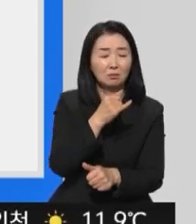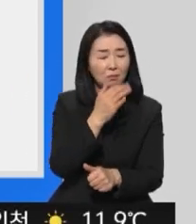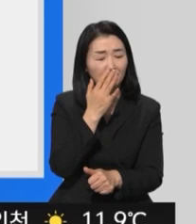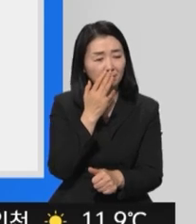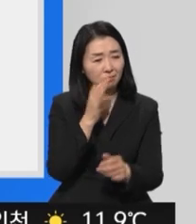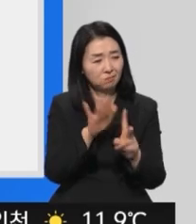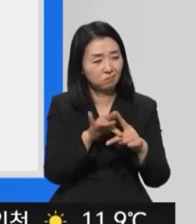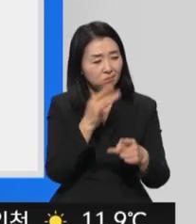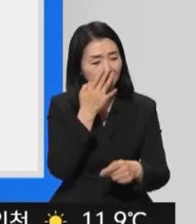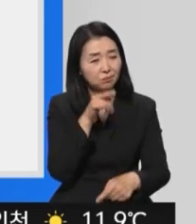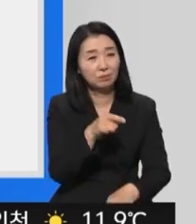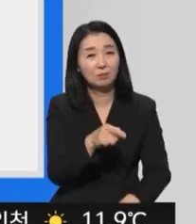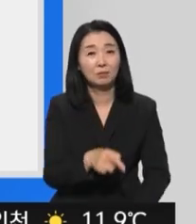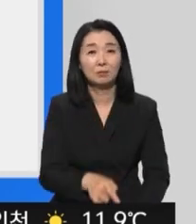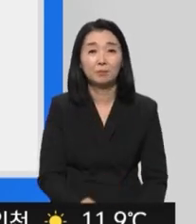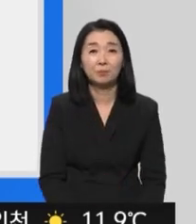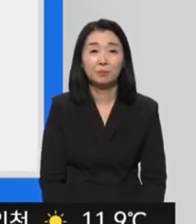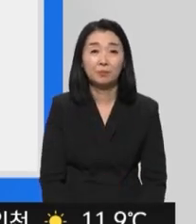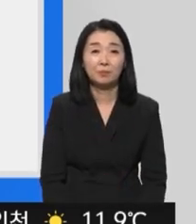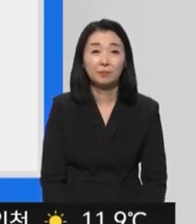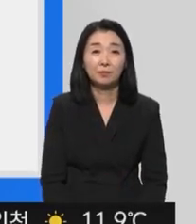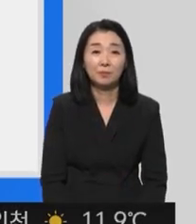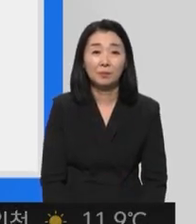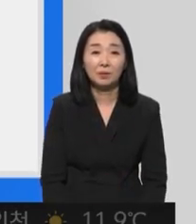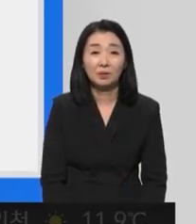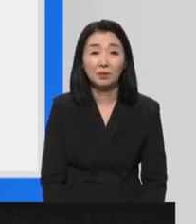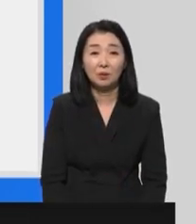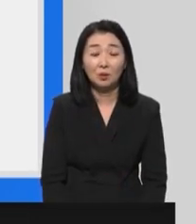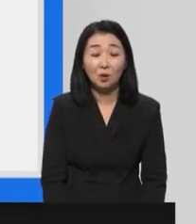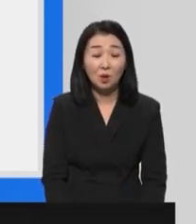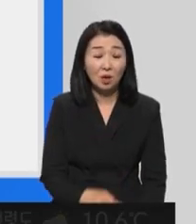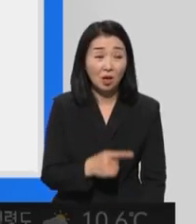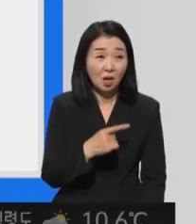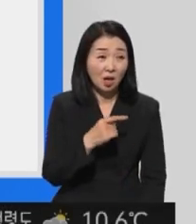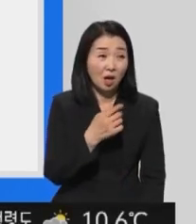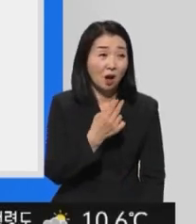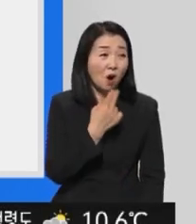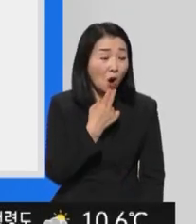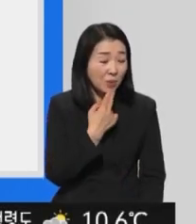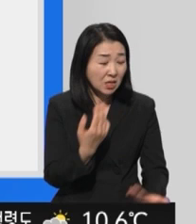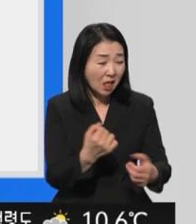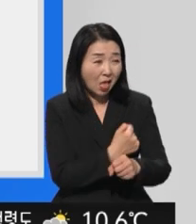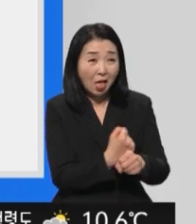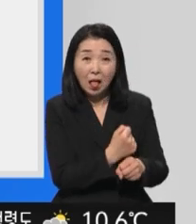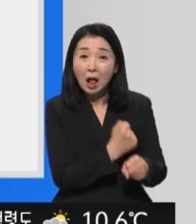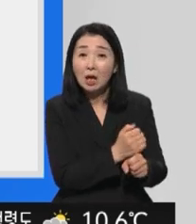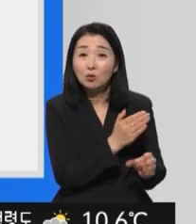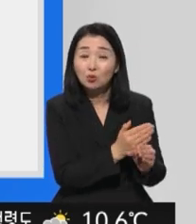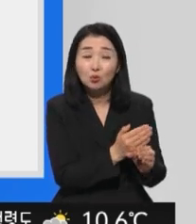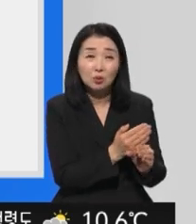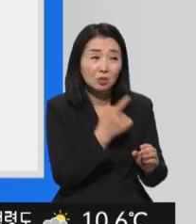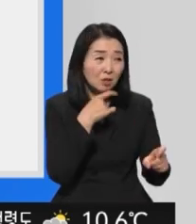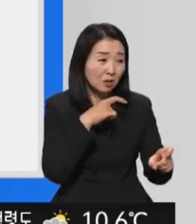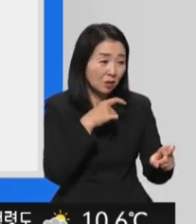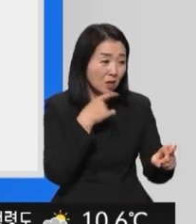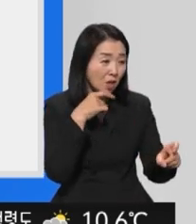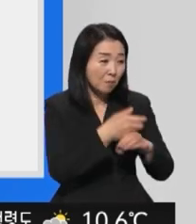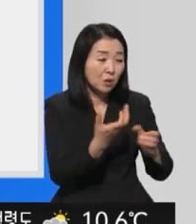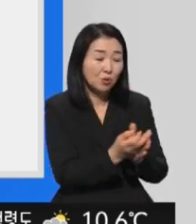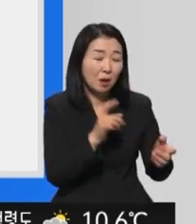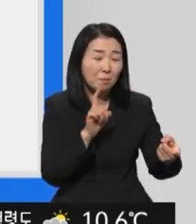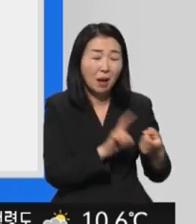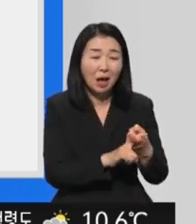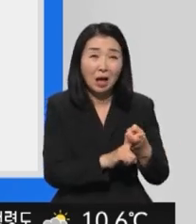납득하기 어렵습니다. 야권 측이 없는 일도 있다고 우기고 조작해대는 마당에 그 야권의 편승에